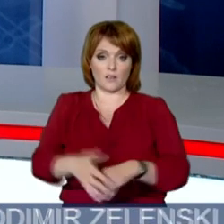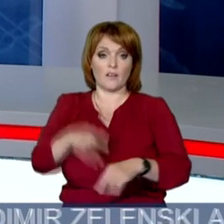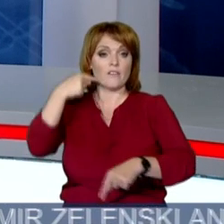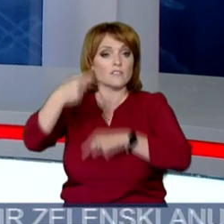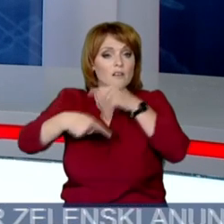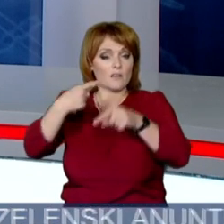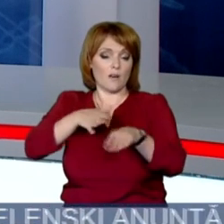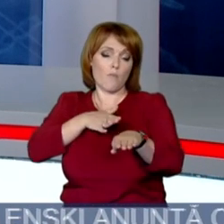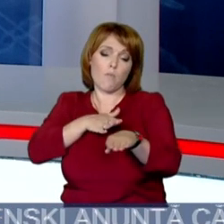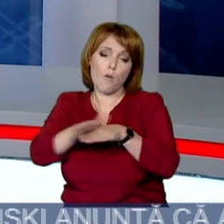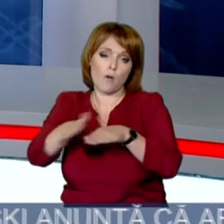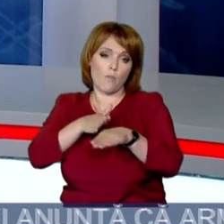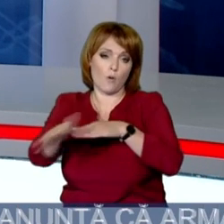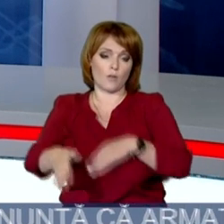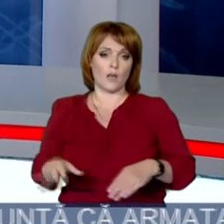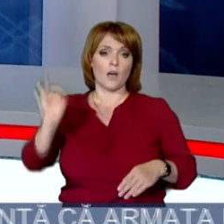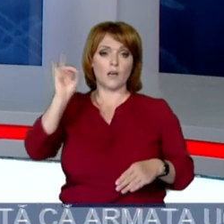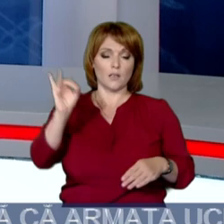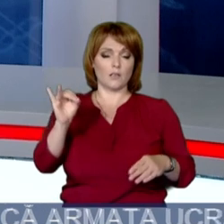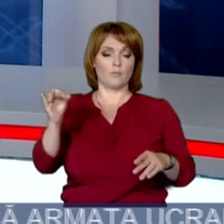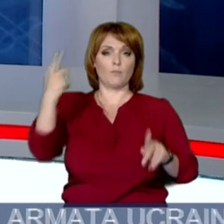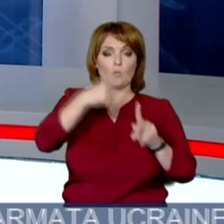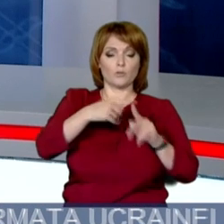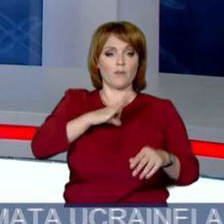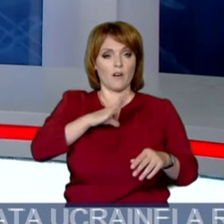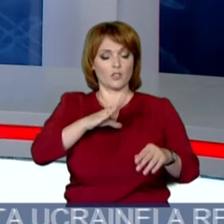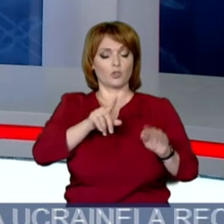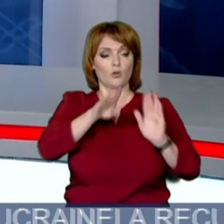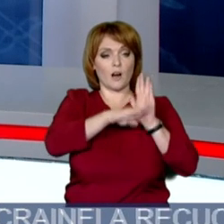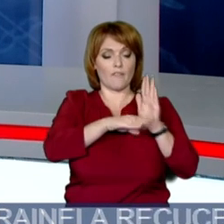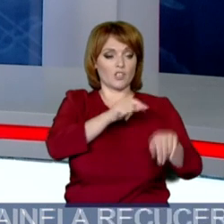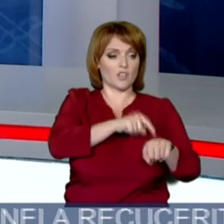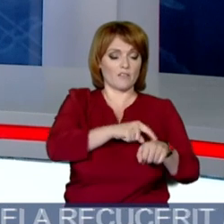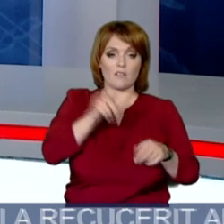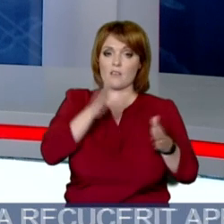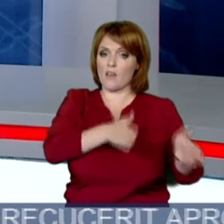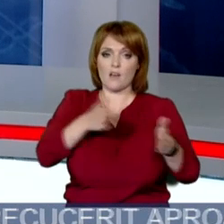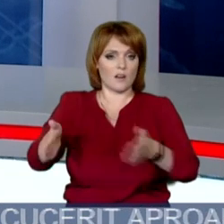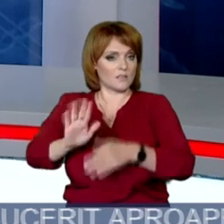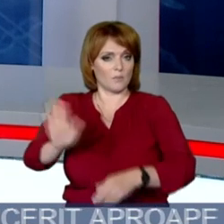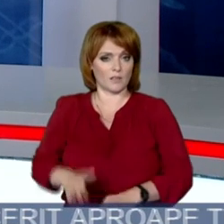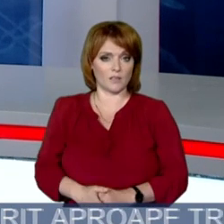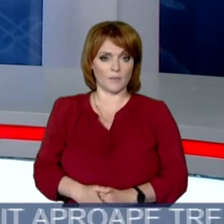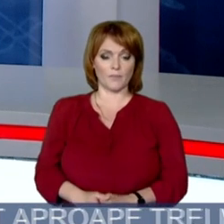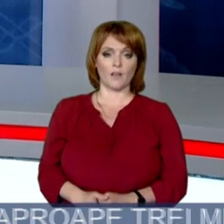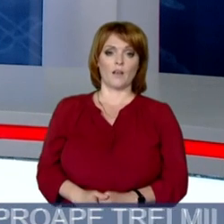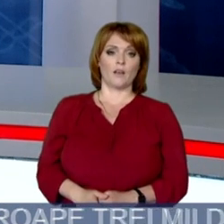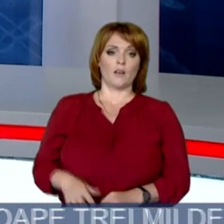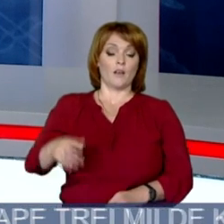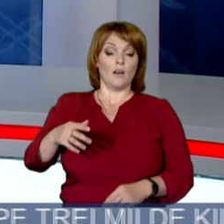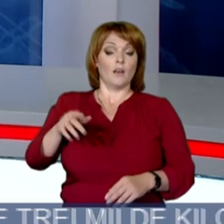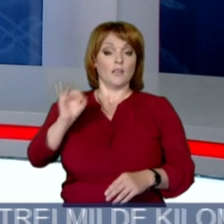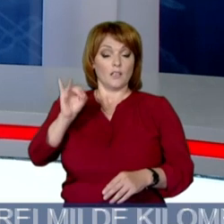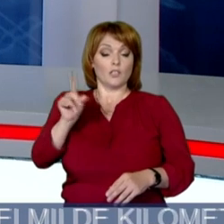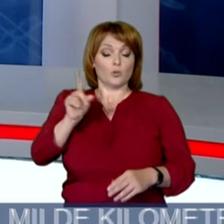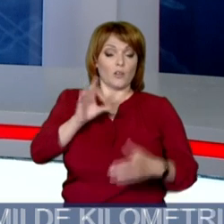fac zilnic naveta, iar graficul nu este respectat. Mai mult, pe motiv că transportul public este supra-solicitat, aceștia